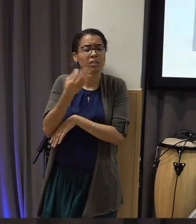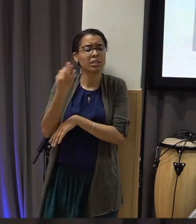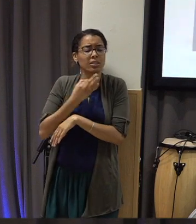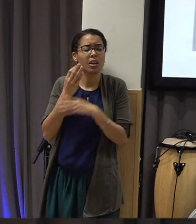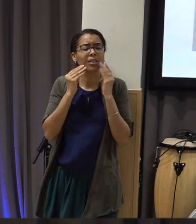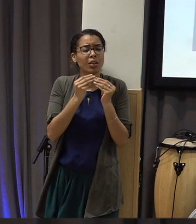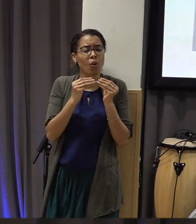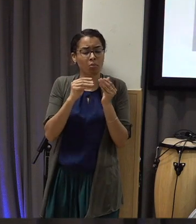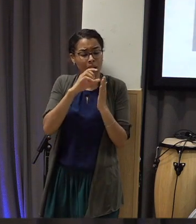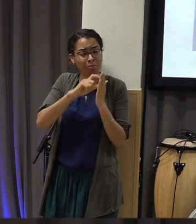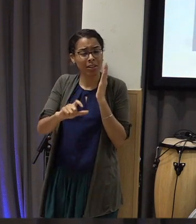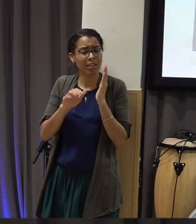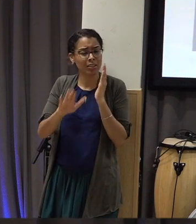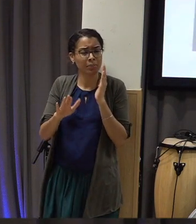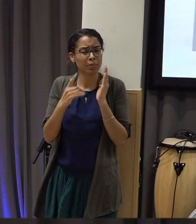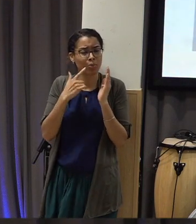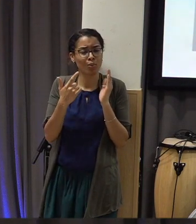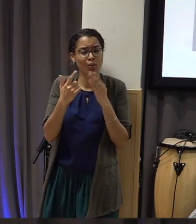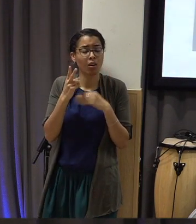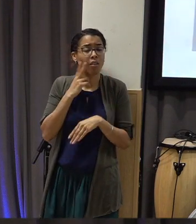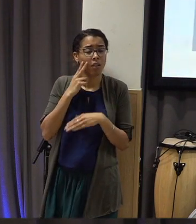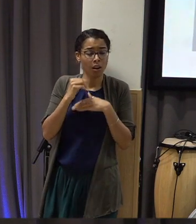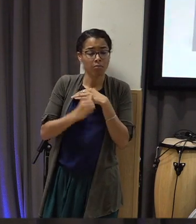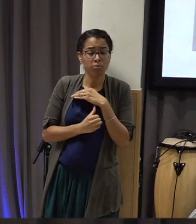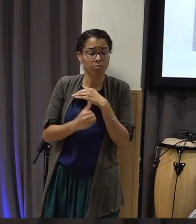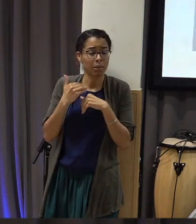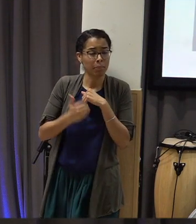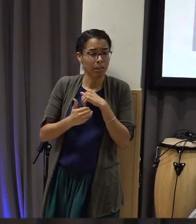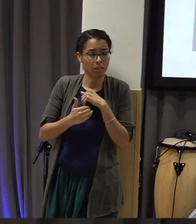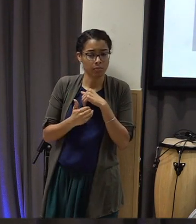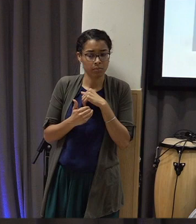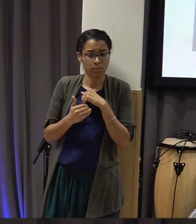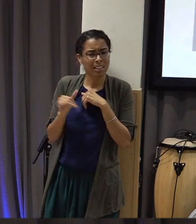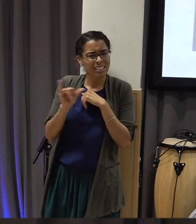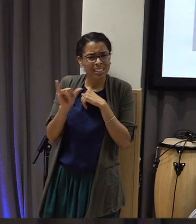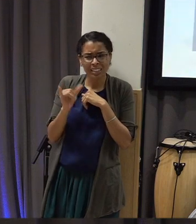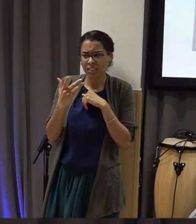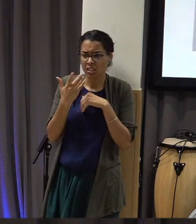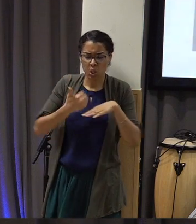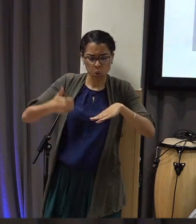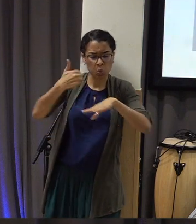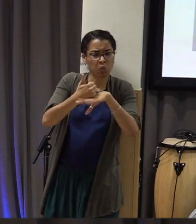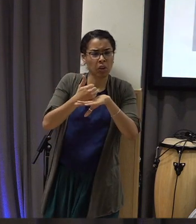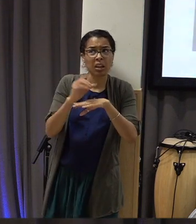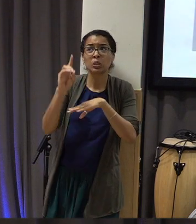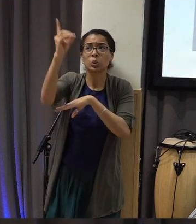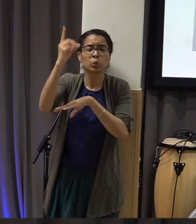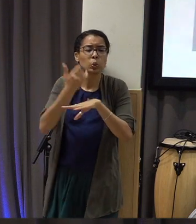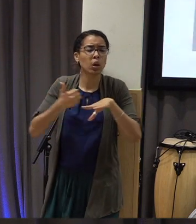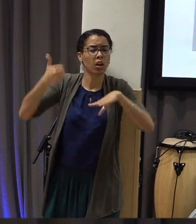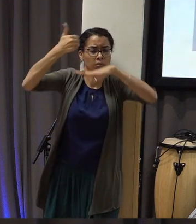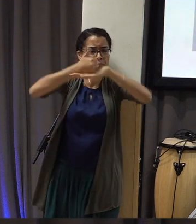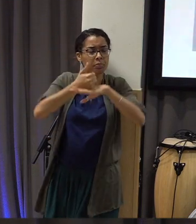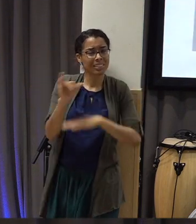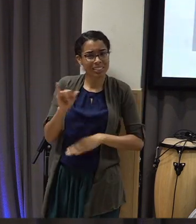Seine. Qui est ce souverain dont il s'agit? Qui est le Dieu souverain? Le Dieu